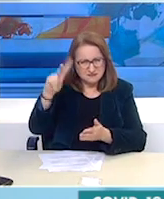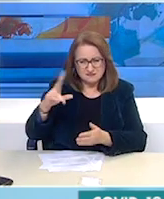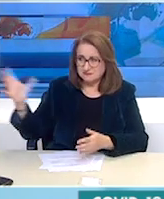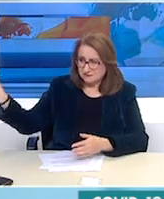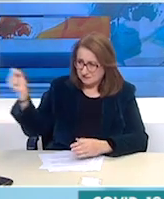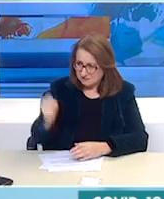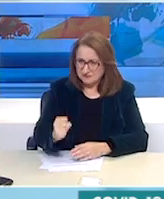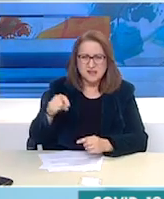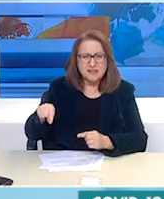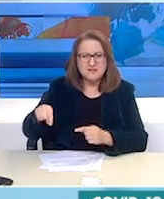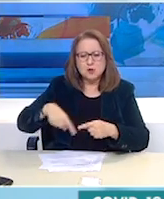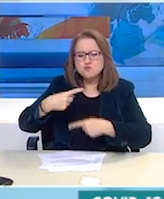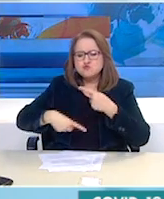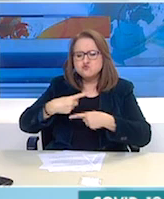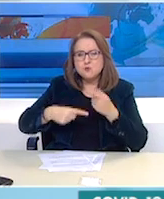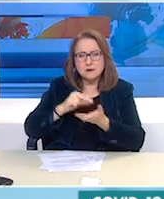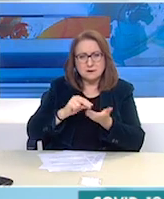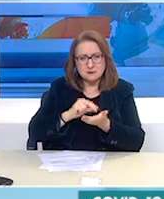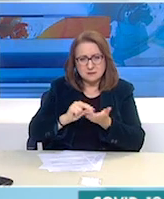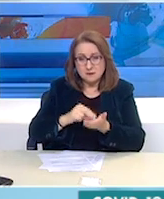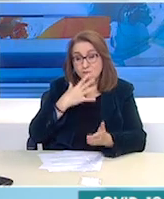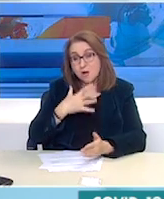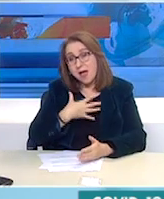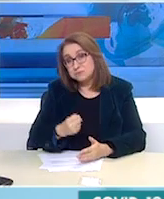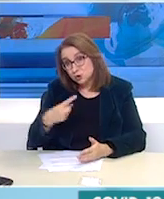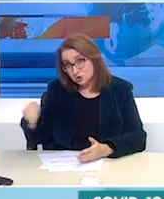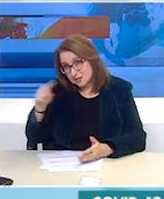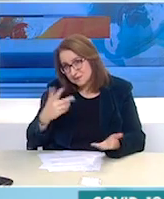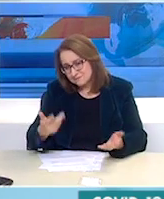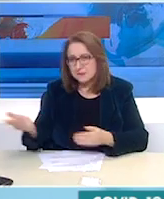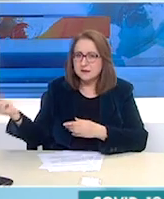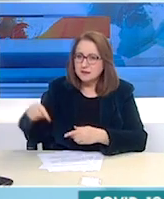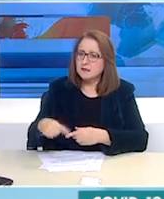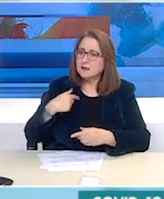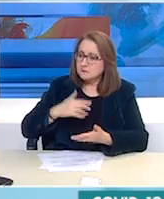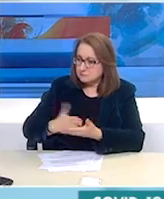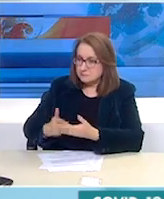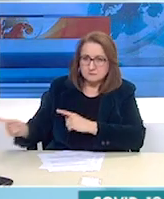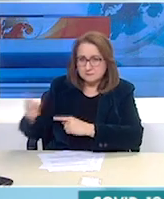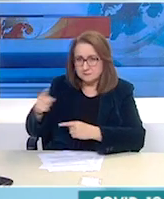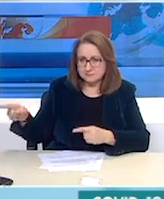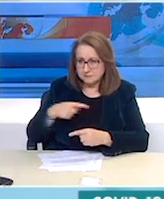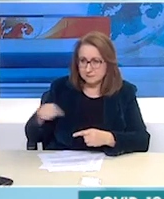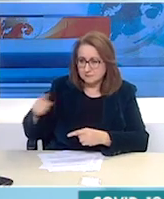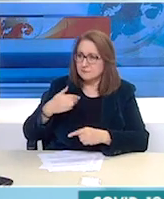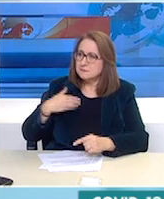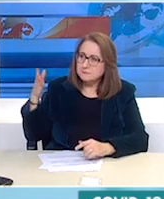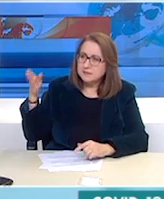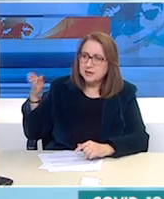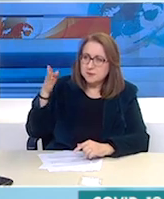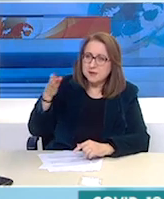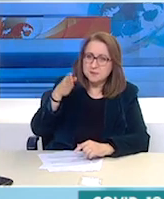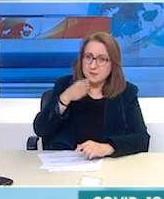αυτό, προχωρήσαμε στην υιοθέτηση των περιοχών ελέγχου. Μιλάμε για έναν από τους μεγαλύτερους οικισμούς σε όλη την